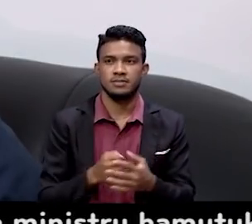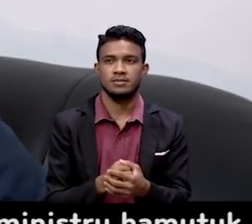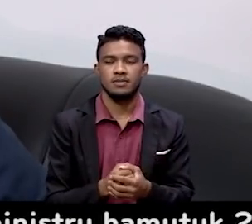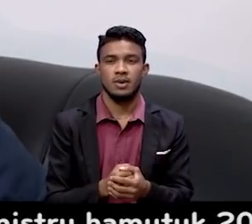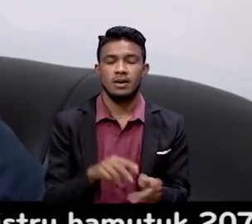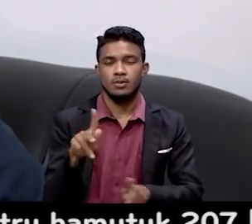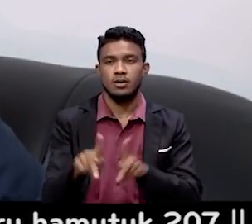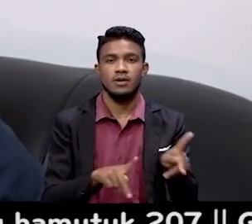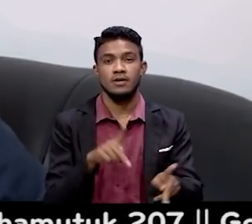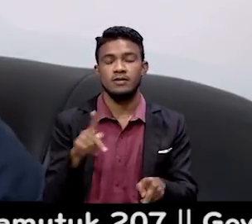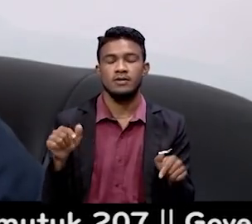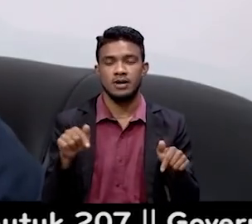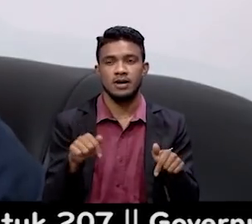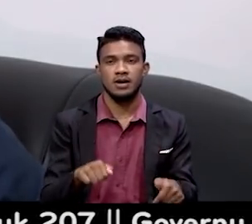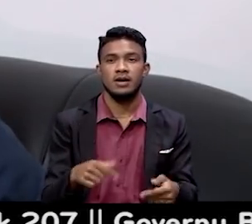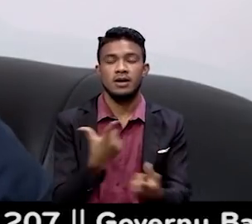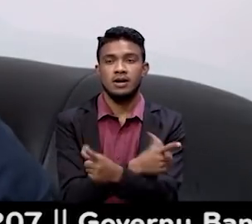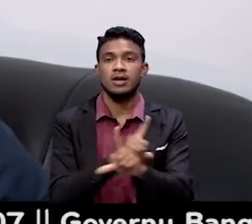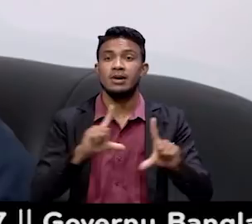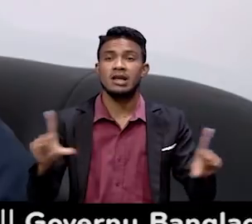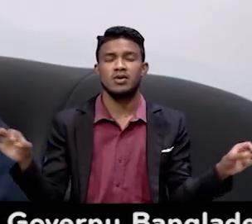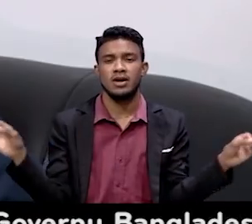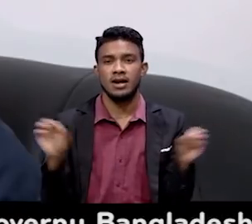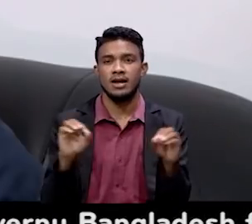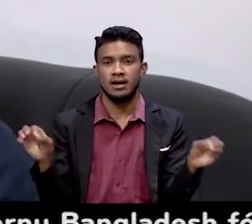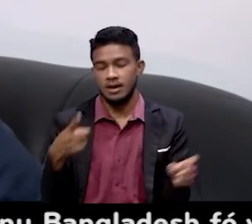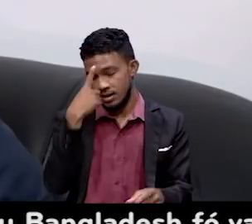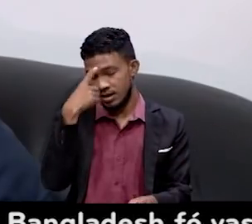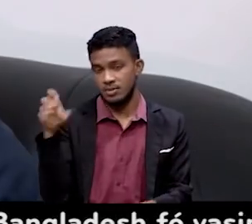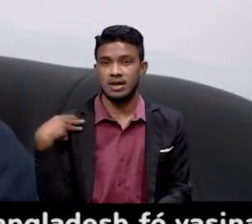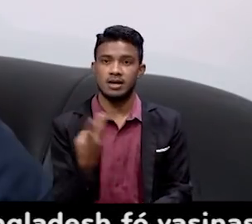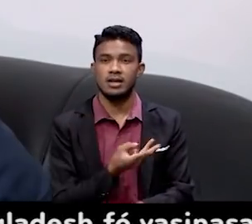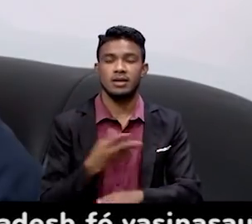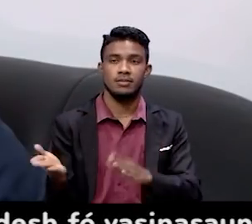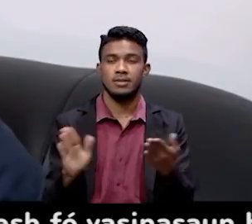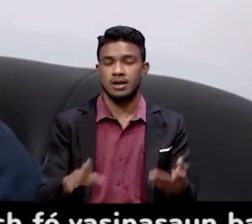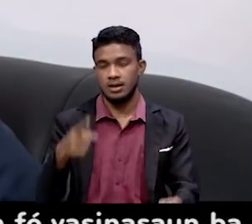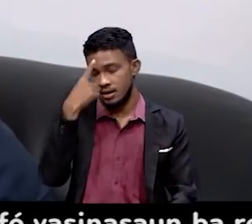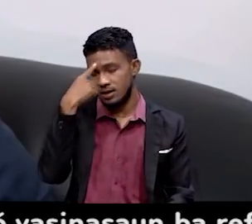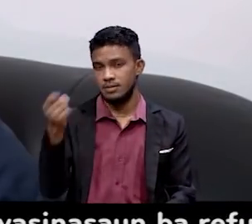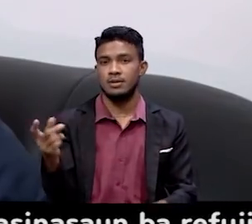povu ne libertado na kalae tamba ita mate tamba libertasau do povu